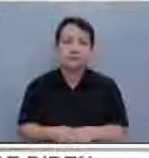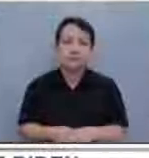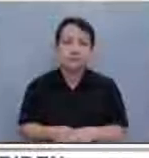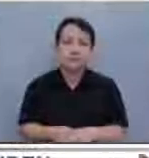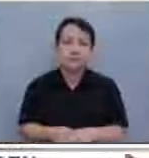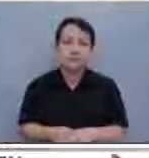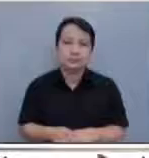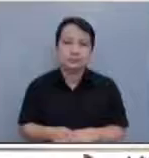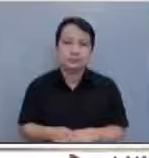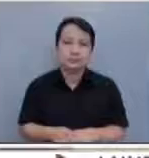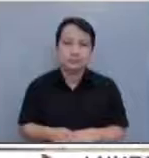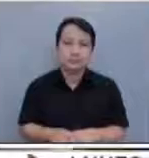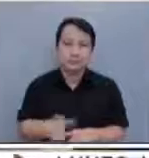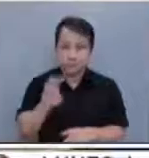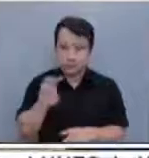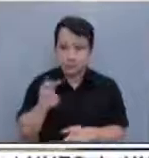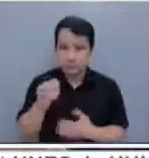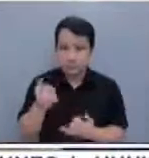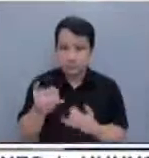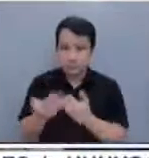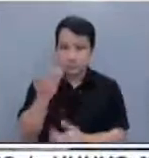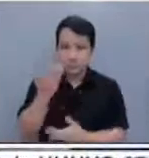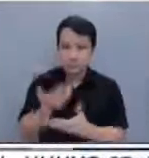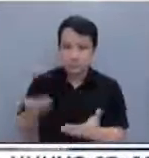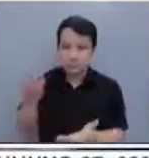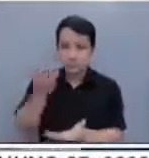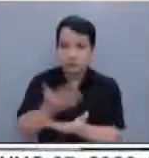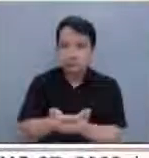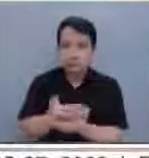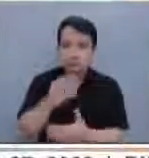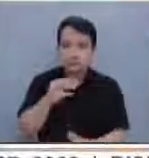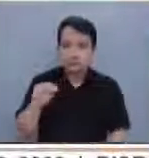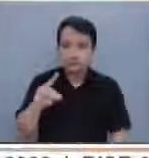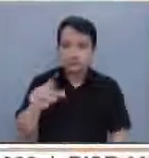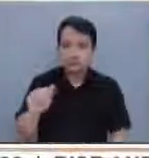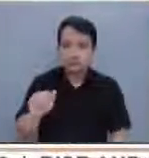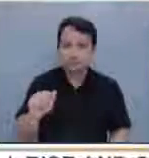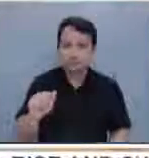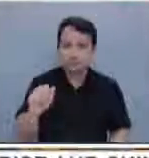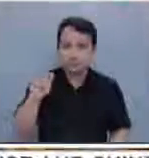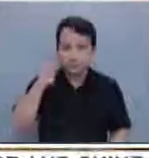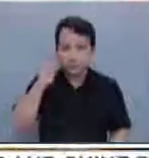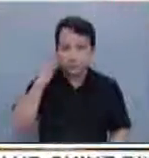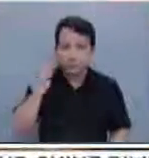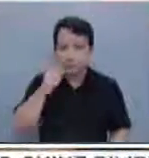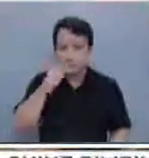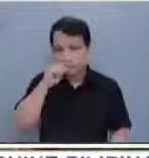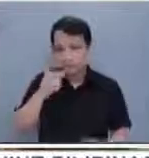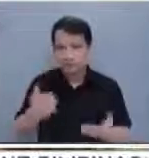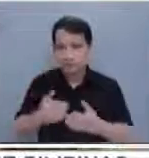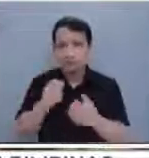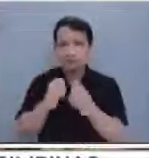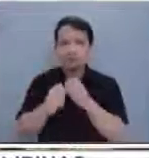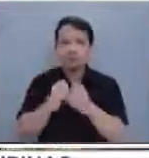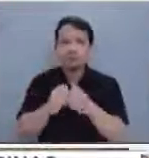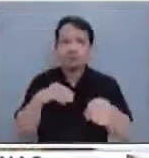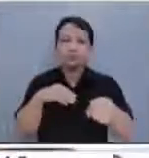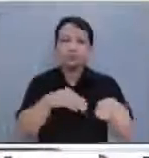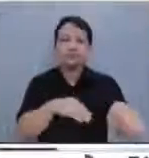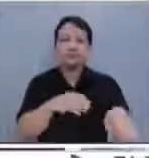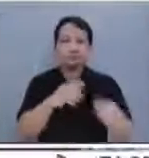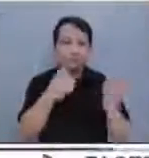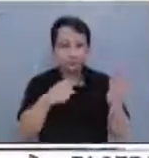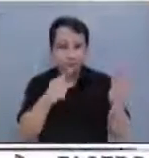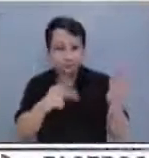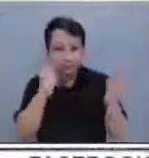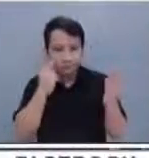Eksaktong alas 6 ngayong umaga, dumating si MMDA Chairman Atty. Romando Artes dito sa EDSA Kamuning Southbound para tingnan